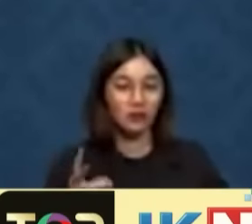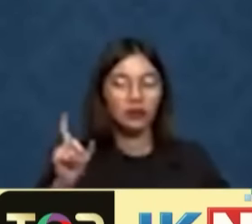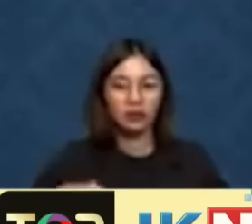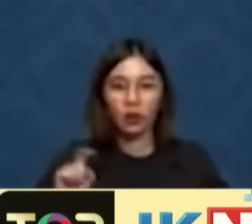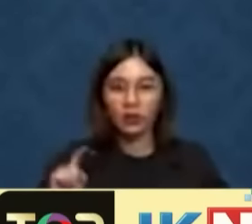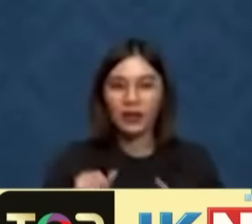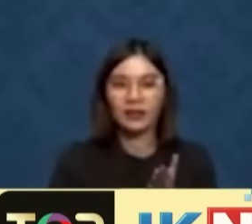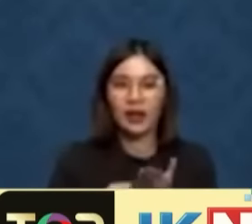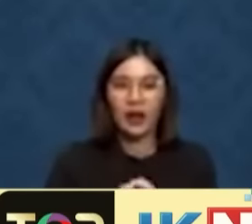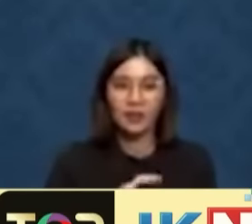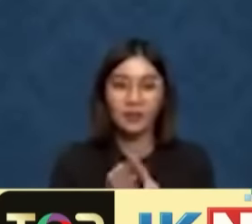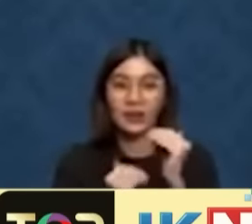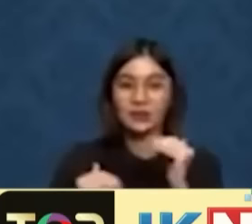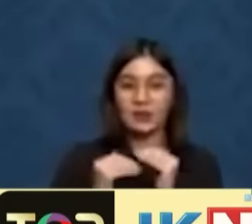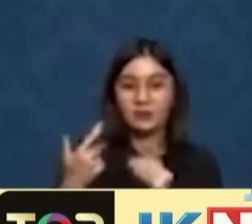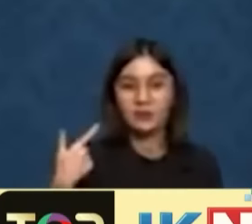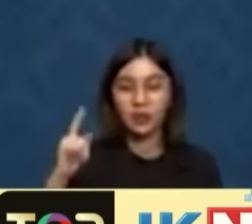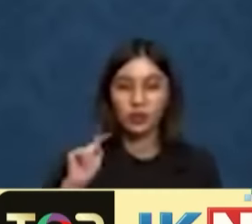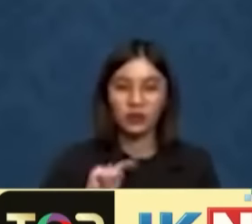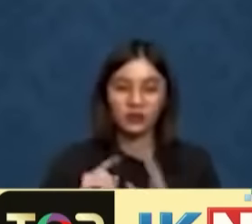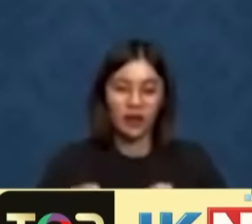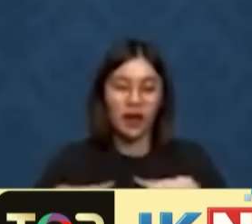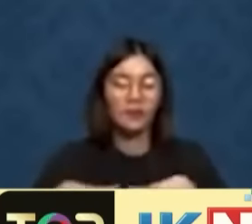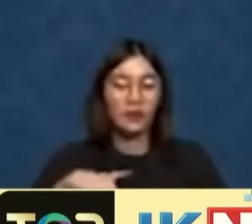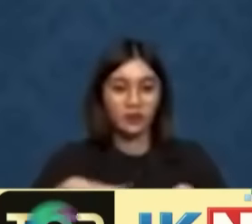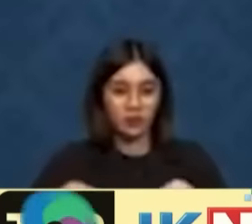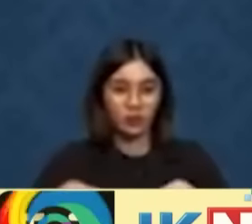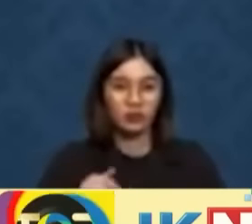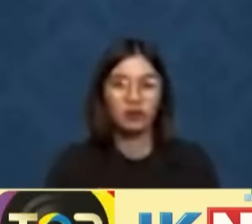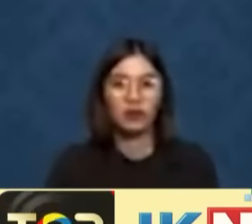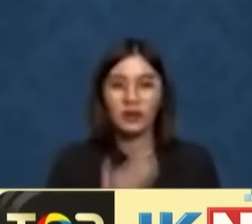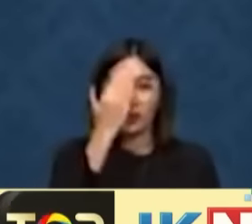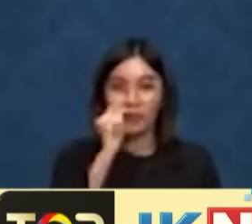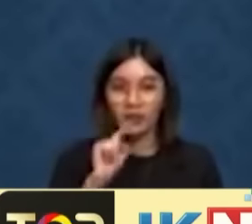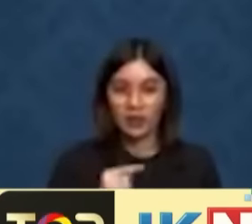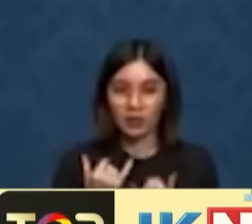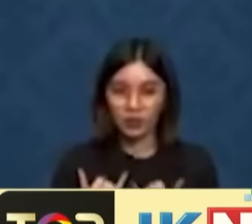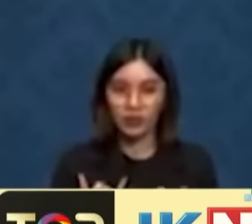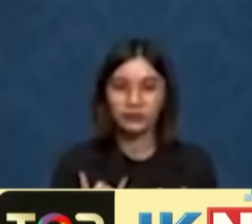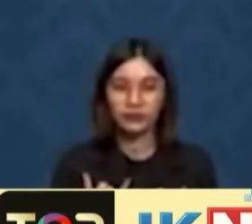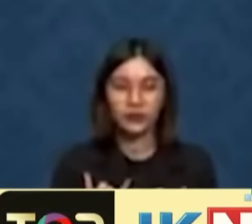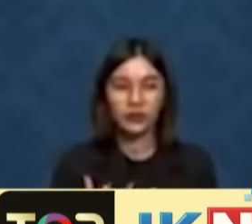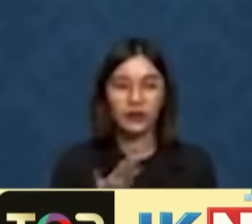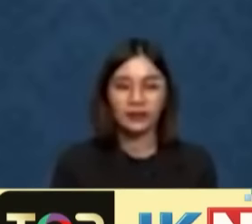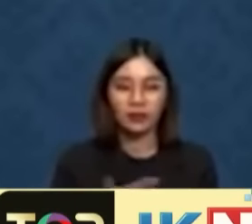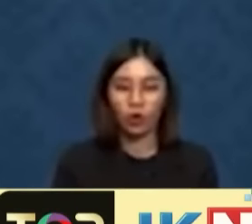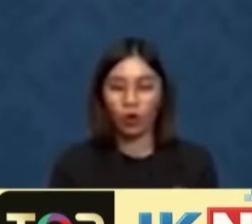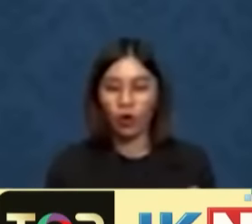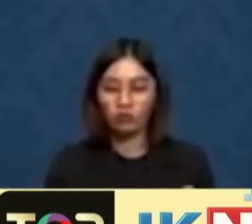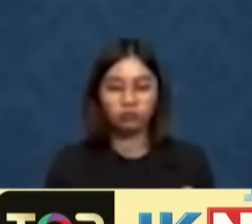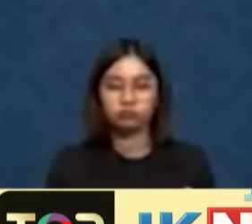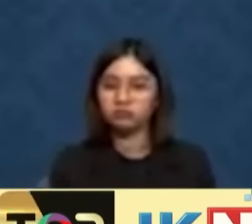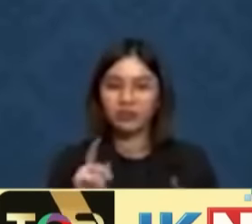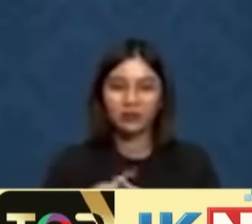จะปรับสิทธิประโยชน์ต่างๆให้กับพี่น้องประชาชนเพราะวันนี้เนี่ยราคาสินค้าต่างๆท่านประธ